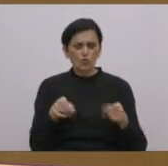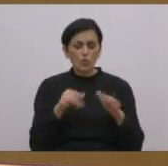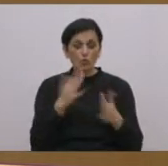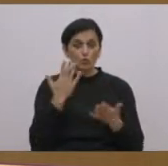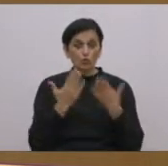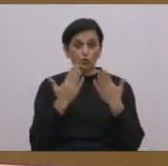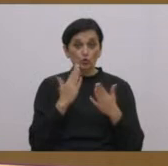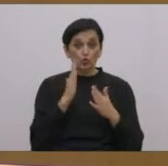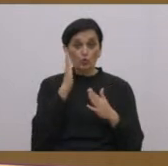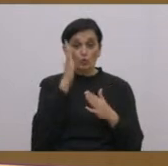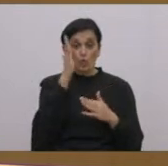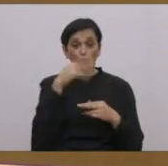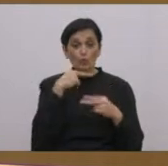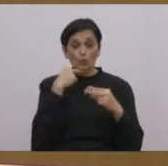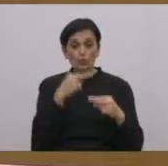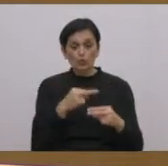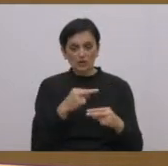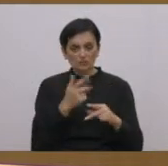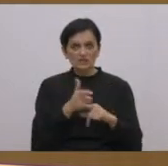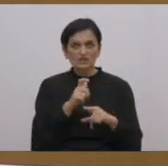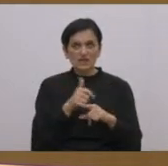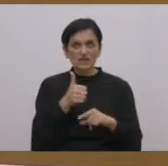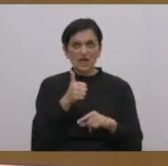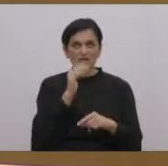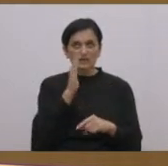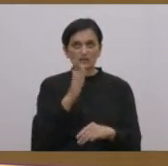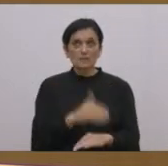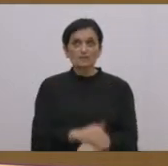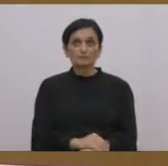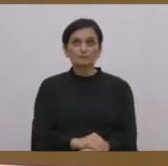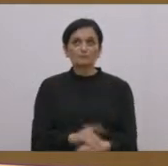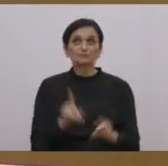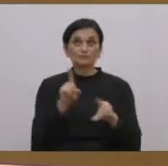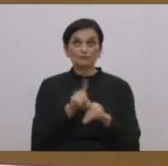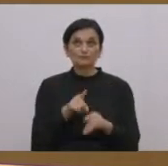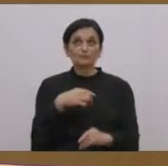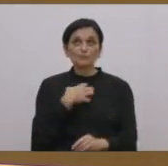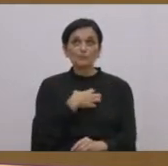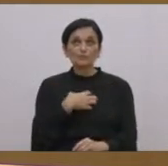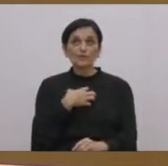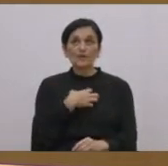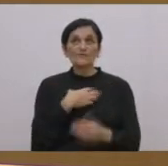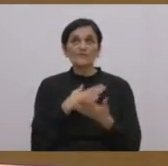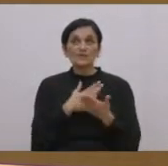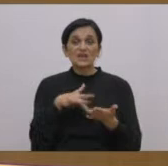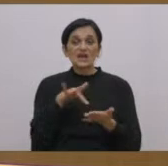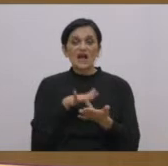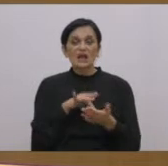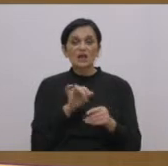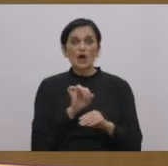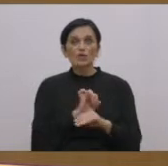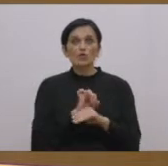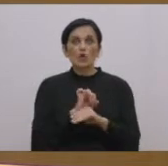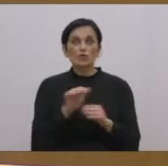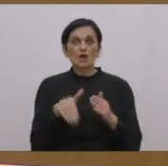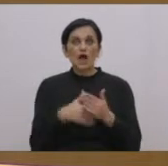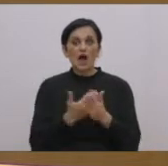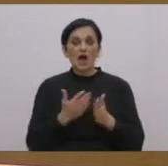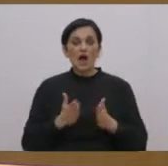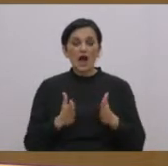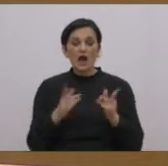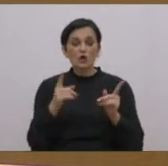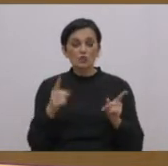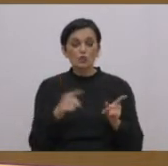amas mumuval și mi-a acționat pură dreba zălien cărgi ikneba. Asta e mișnulovania, calac gurși. Aha legzis